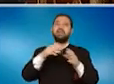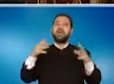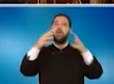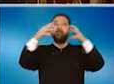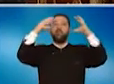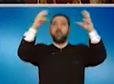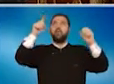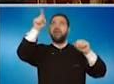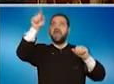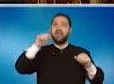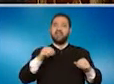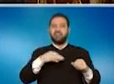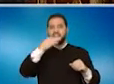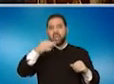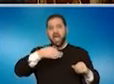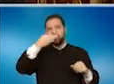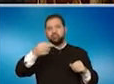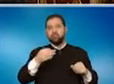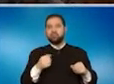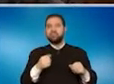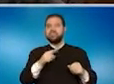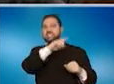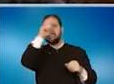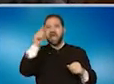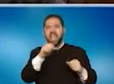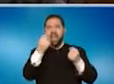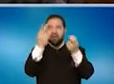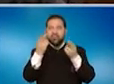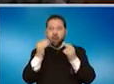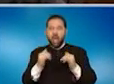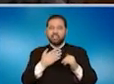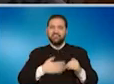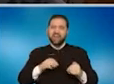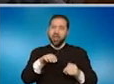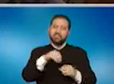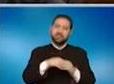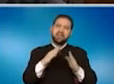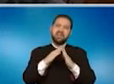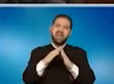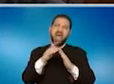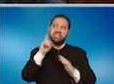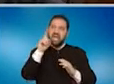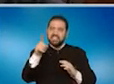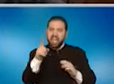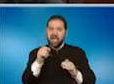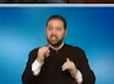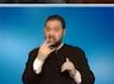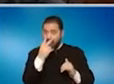fusese doborât de multele lui patimi, la vederea unui asemenea om, al lui Hristos,